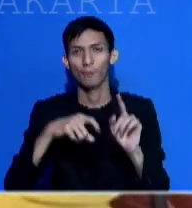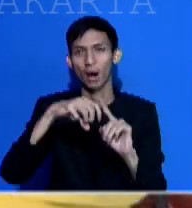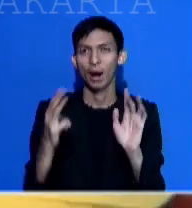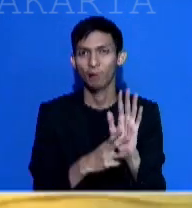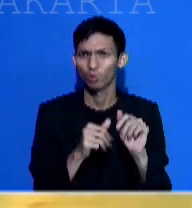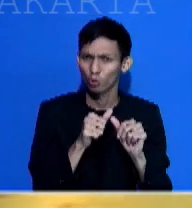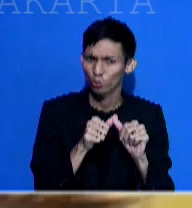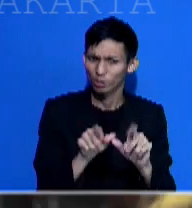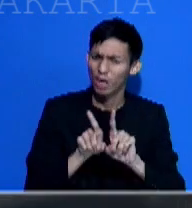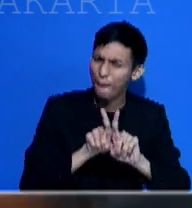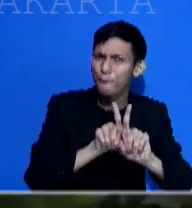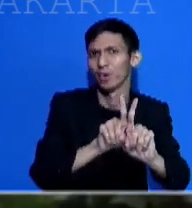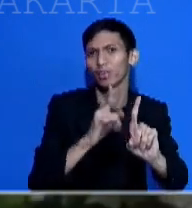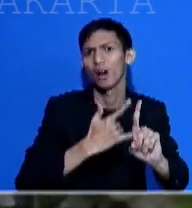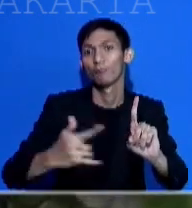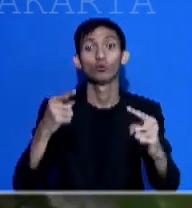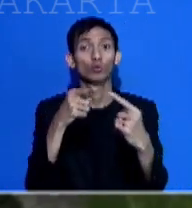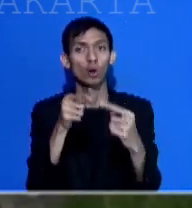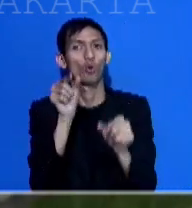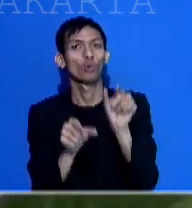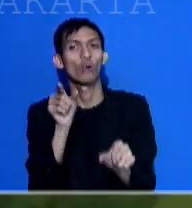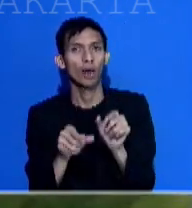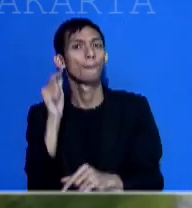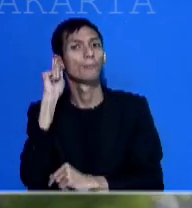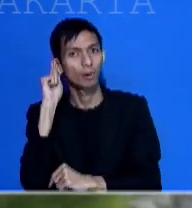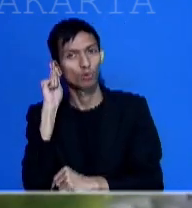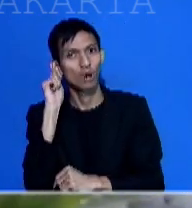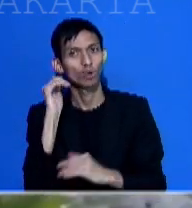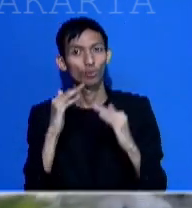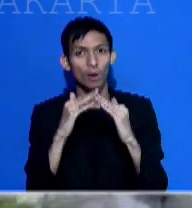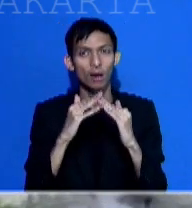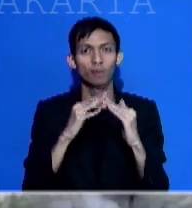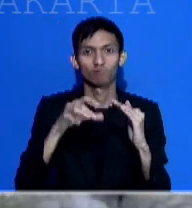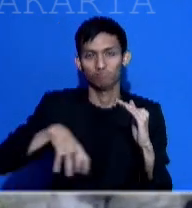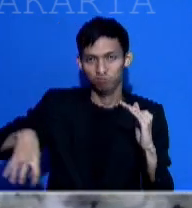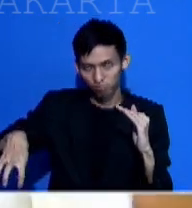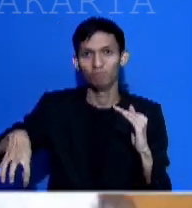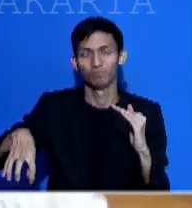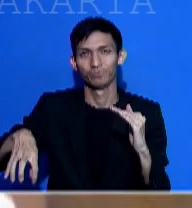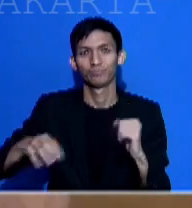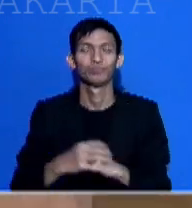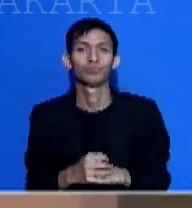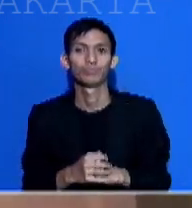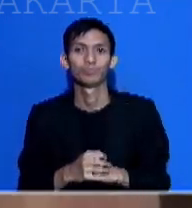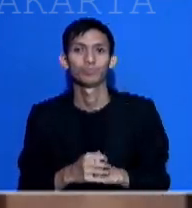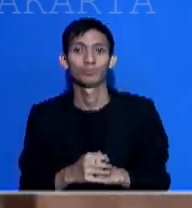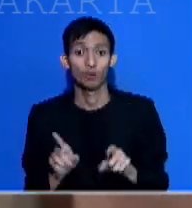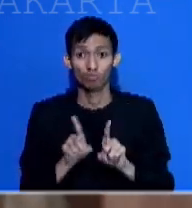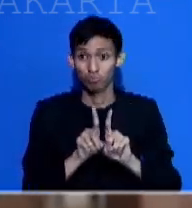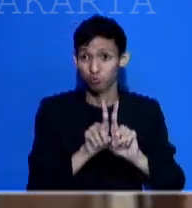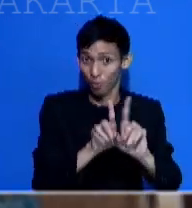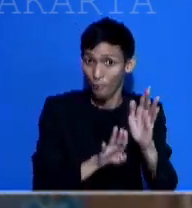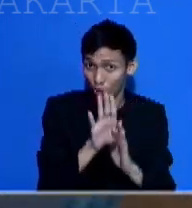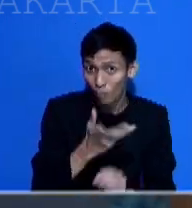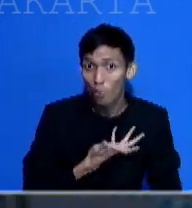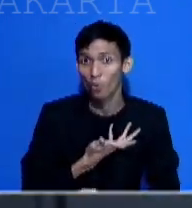dilakukan, terutama menyasar pada kalangan perempuan dan ibu rumah tangga. Bagi UMKM yang membutuhkan pendampingan dan ingin maju, IWAPI DIY